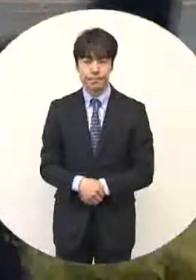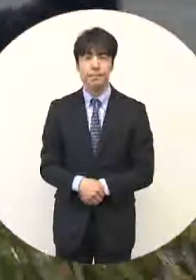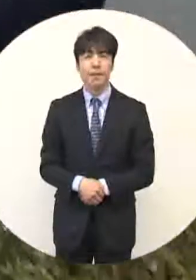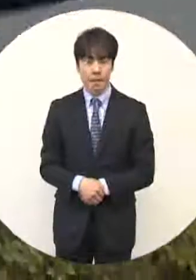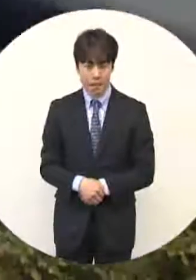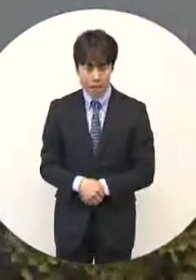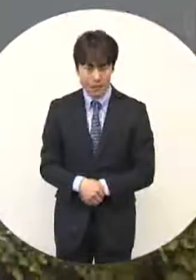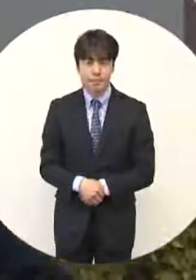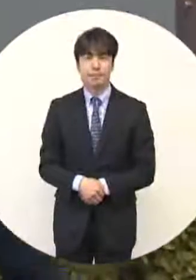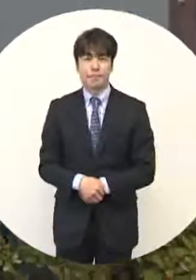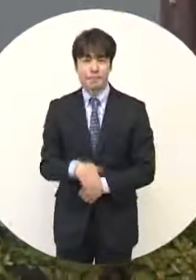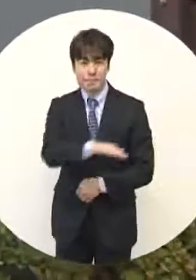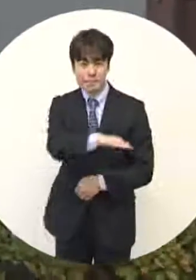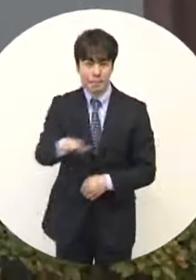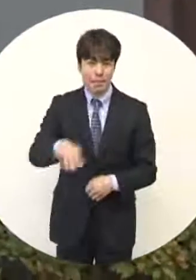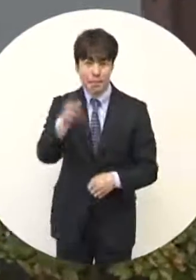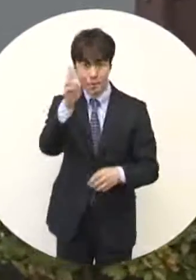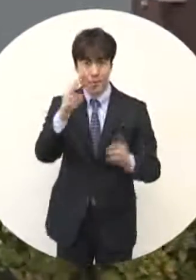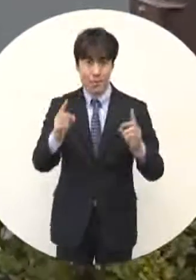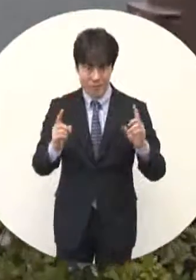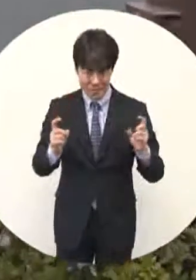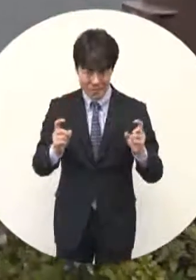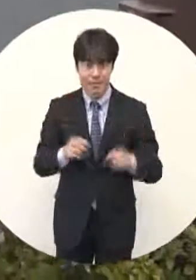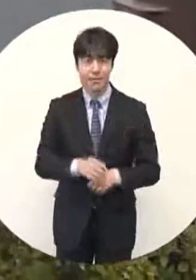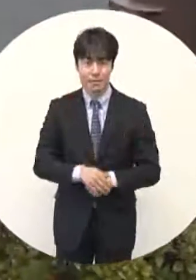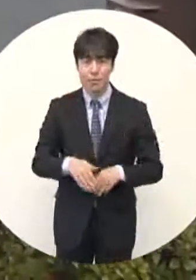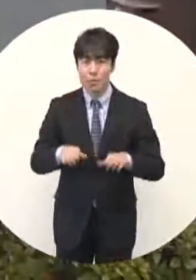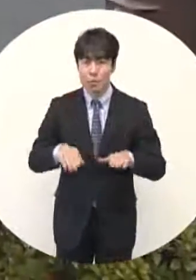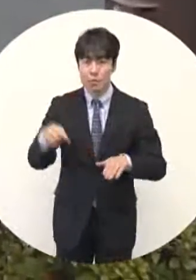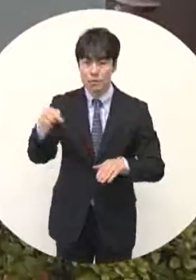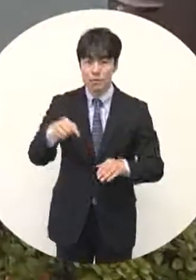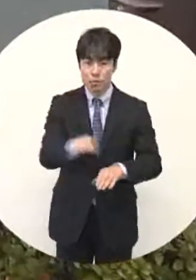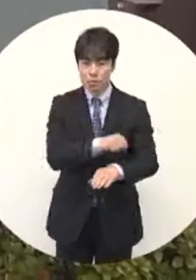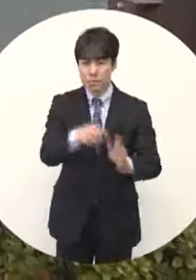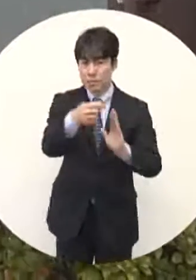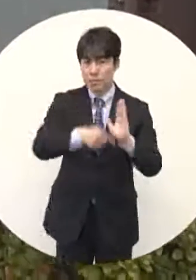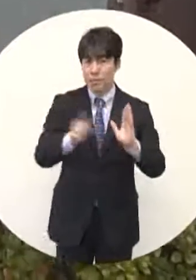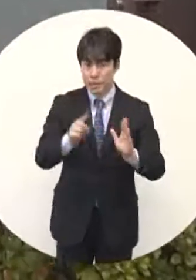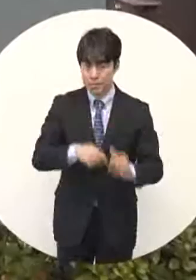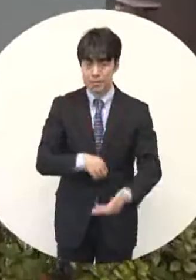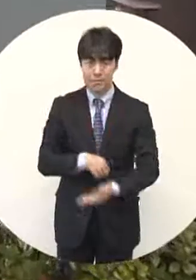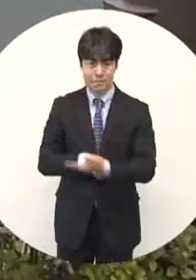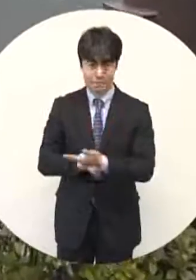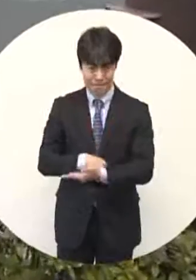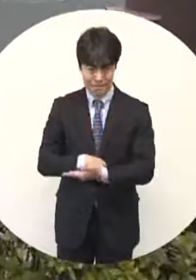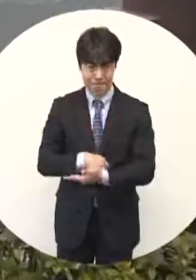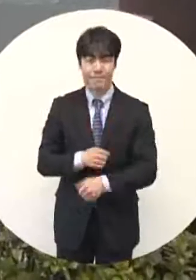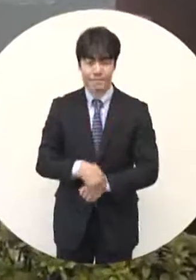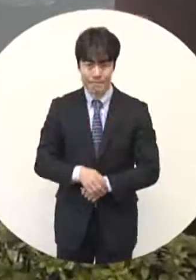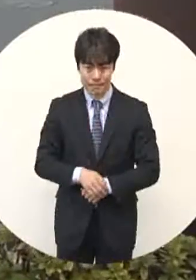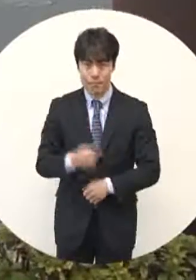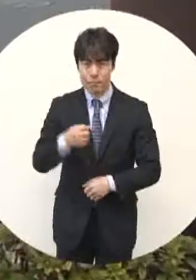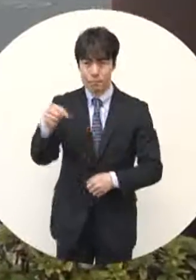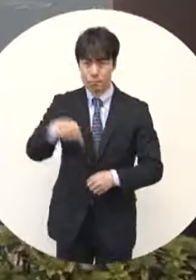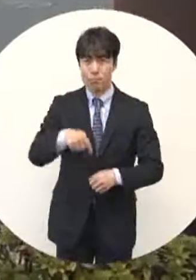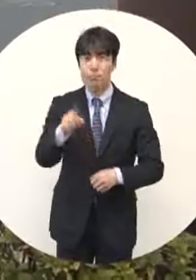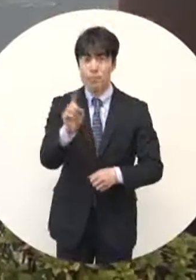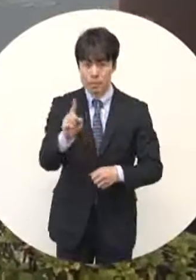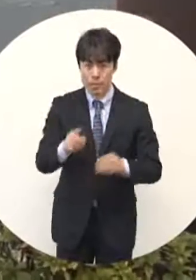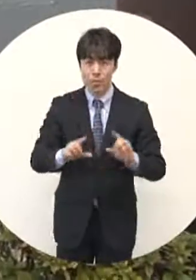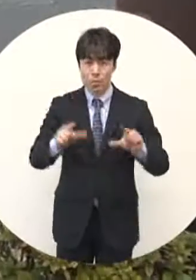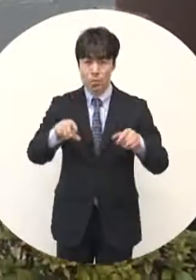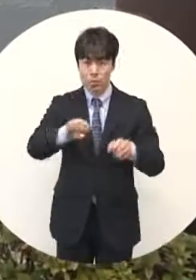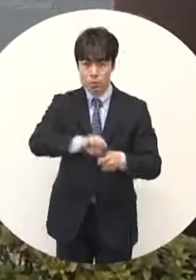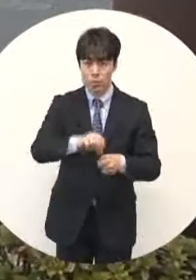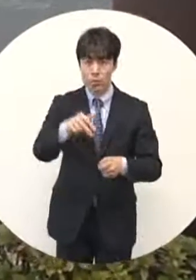はい、皆さんこんにちは。今回の特集は越谷散歩 ということで、私は今東武スカイ